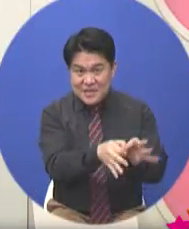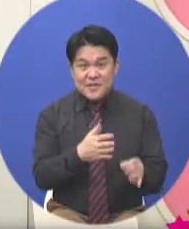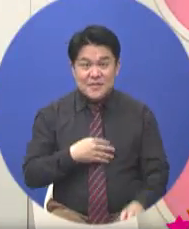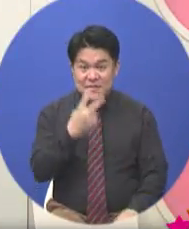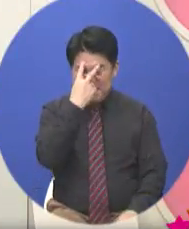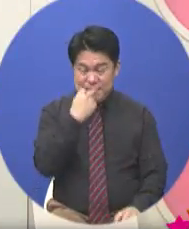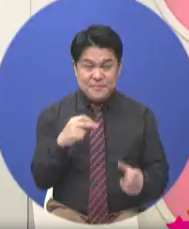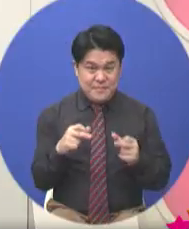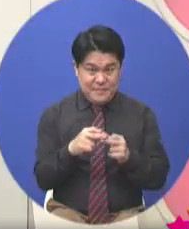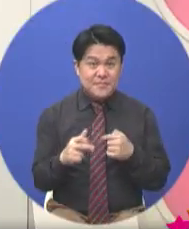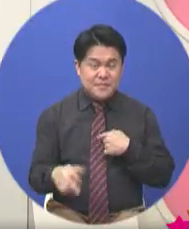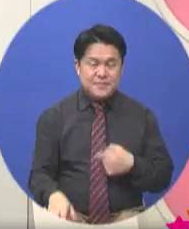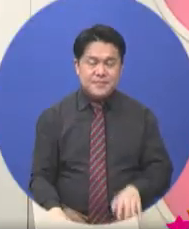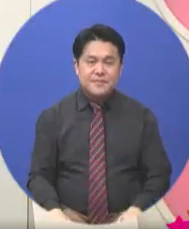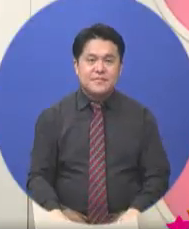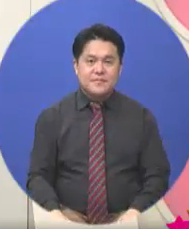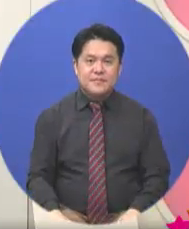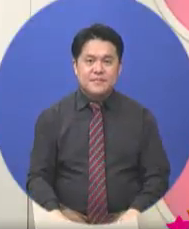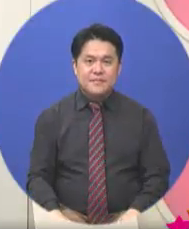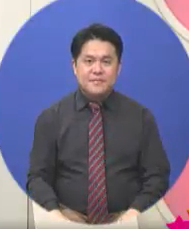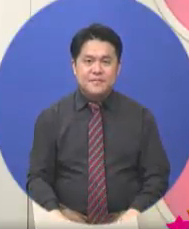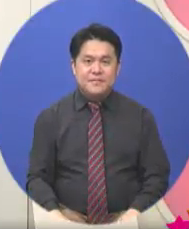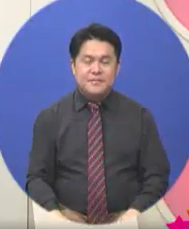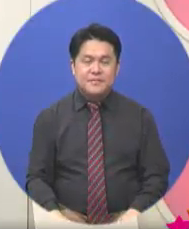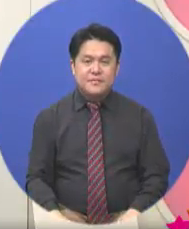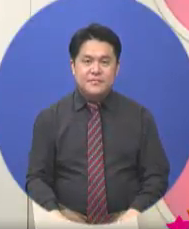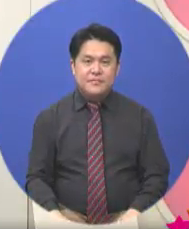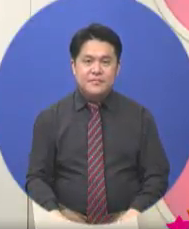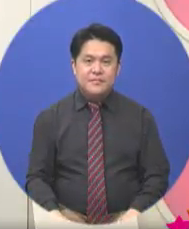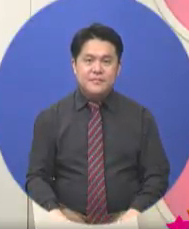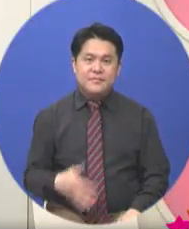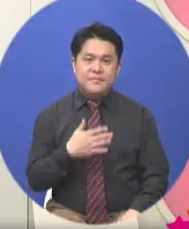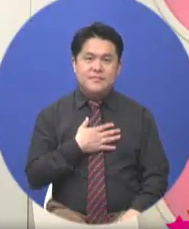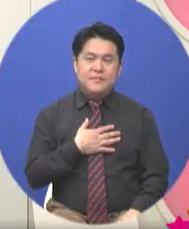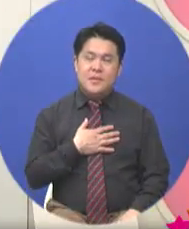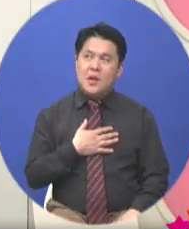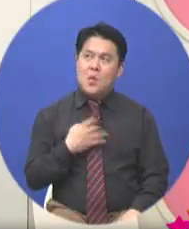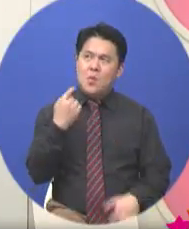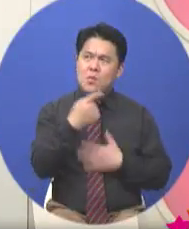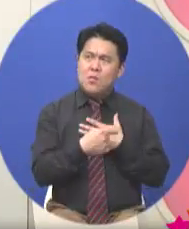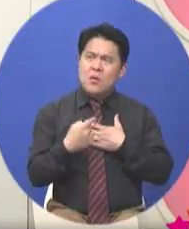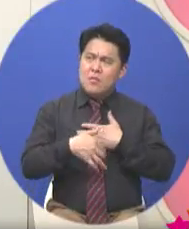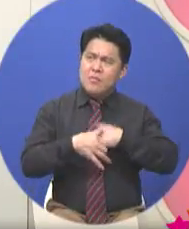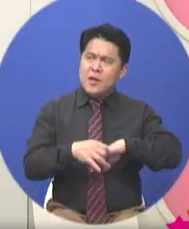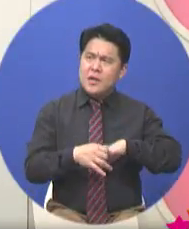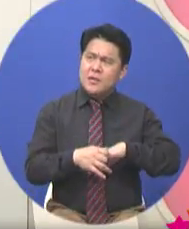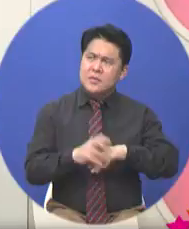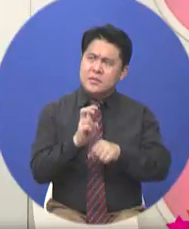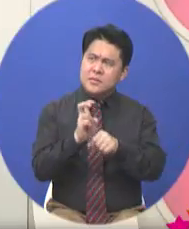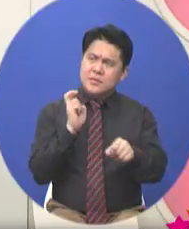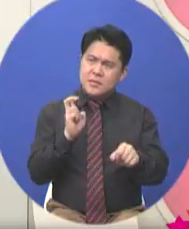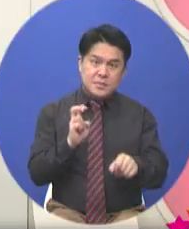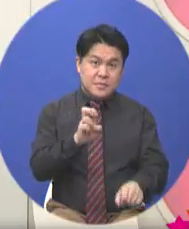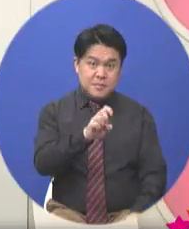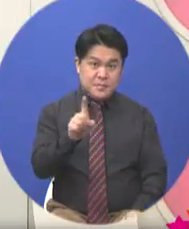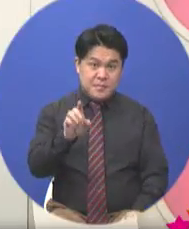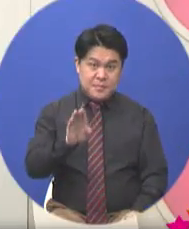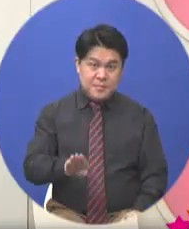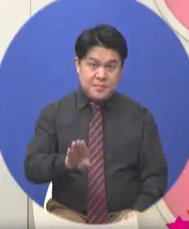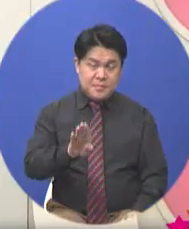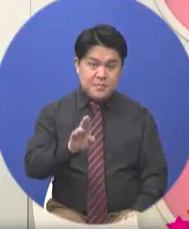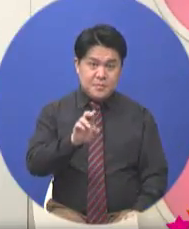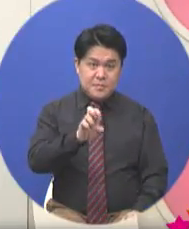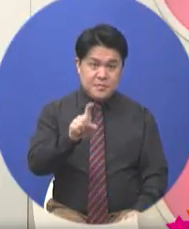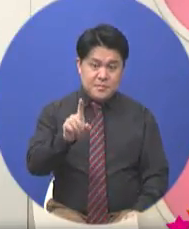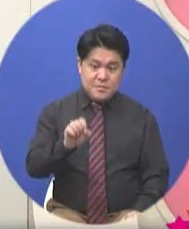시각장애인입니다. 예, 시각장애세요? 예, 네, 저는 뭐 장애인 된지는 한 20년 됐는데 망막박류 인해서